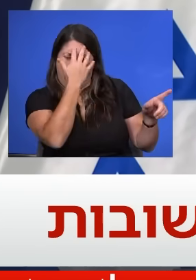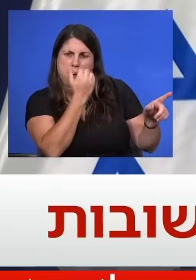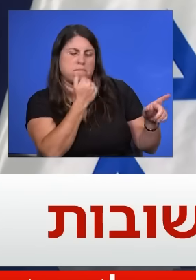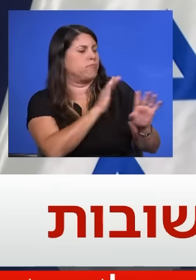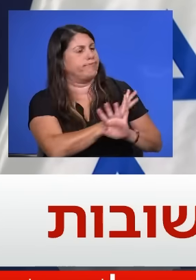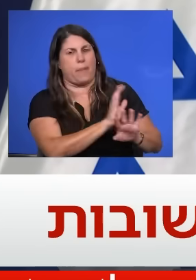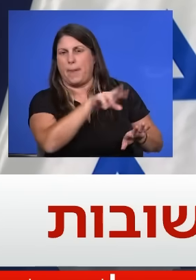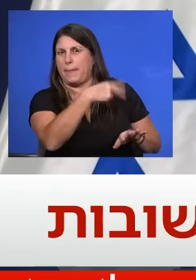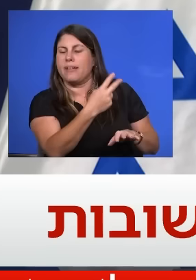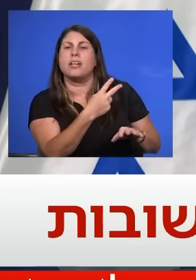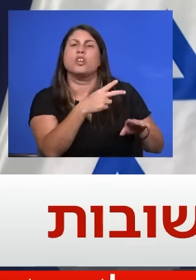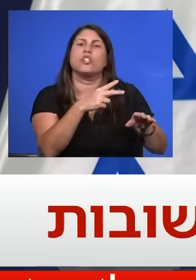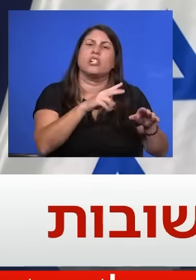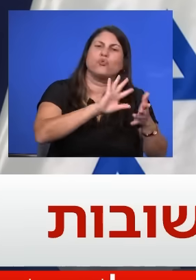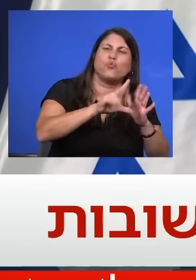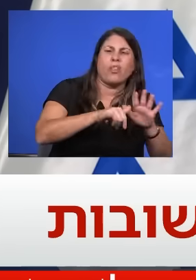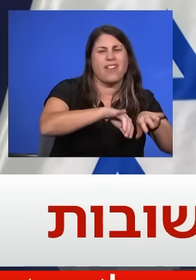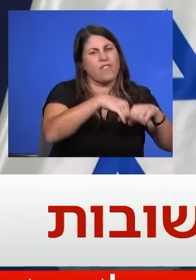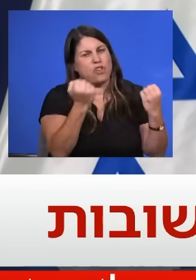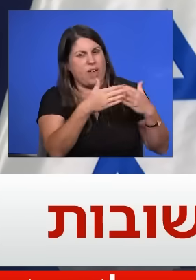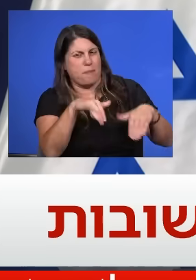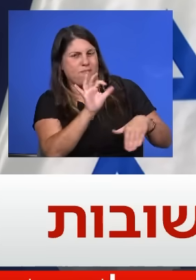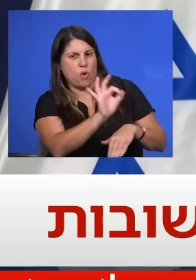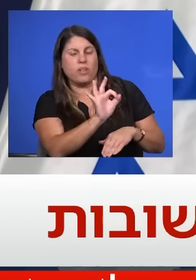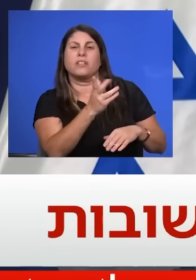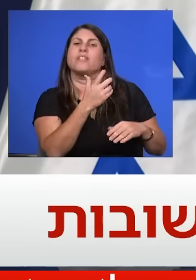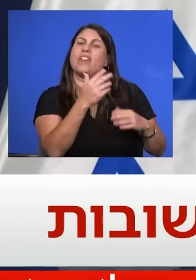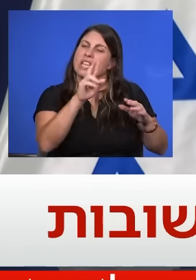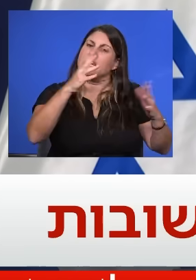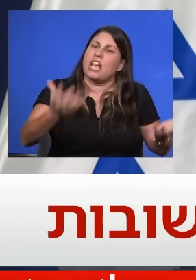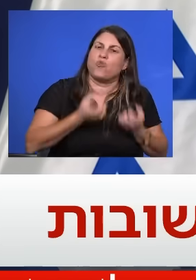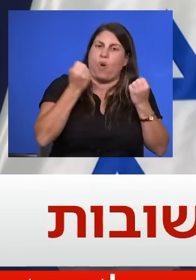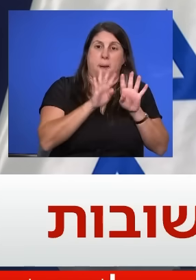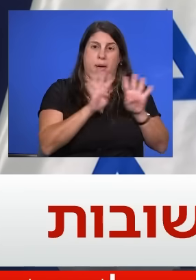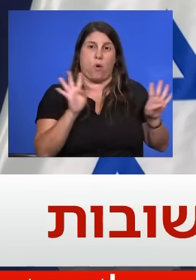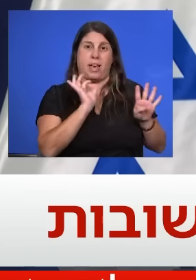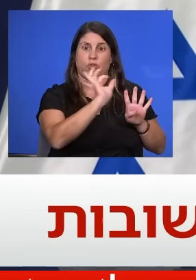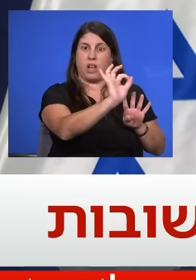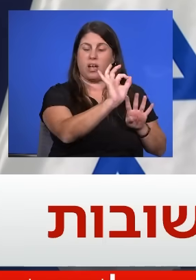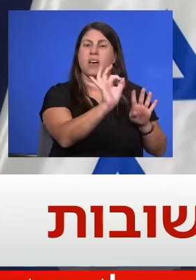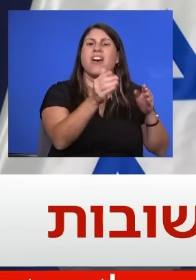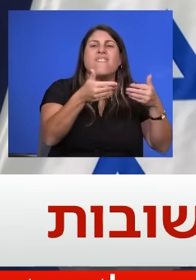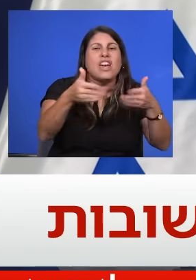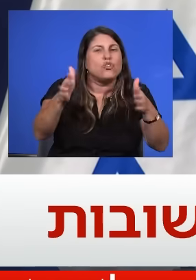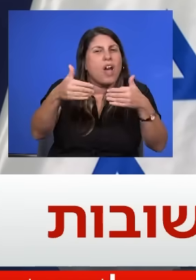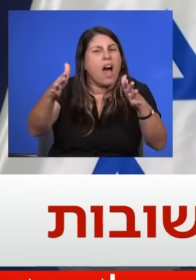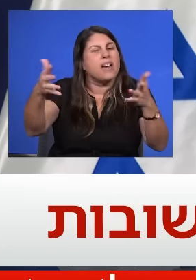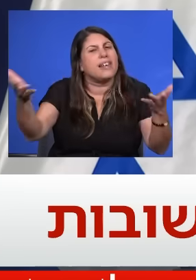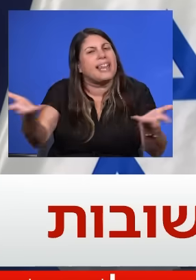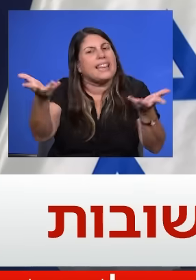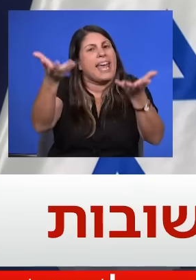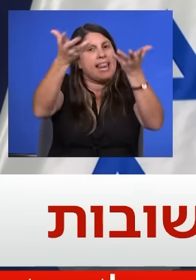בגבולייך, וקראת ישועה חומותייך, ושעריך תהילה. יחד